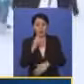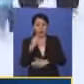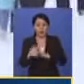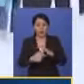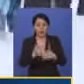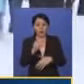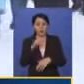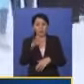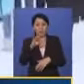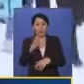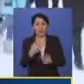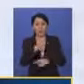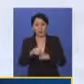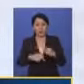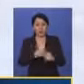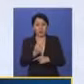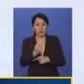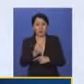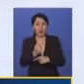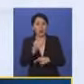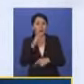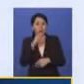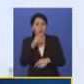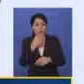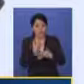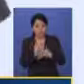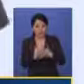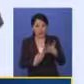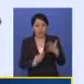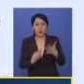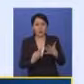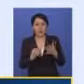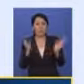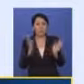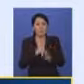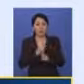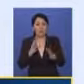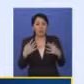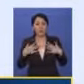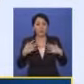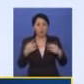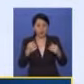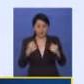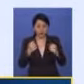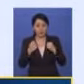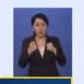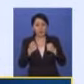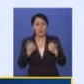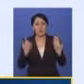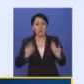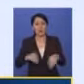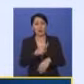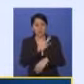тұрғыны Василий Шуньконың кәсібі карантинге байланысты құрдымға кетіп барады. Василий таза ауада спортпен шұғылданады. Керісінше адам